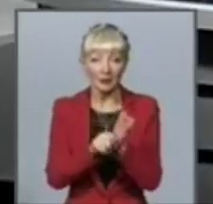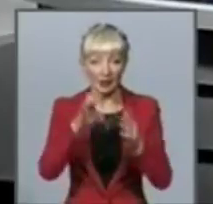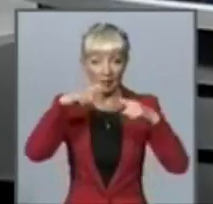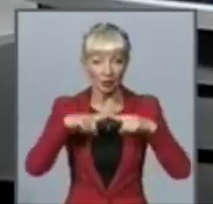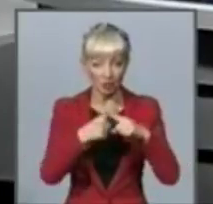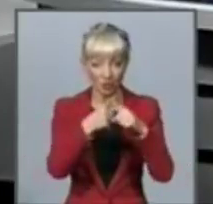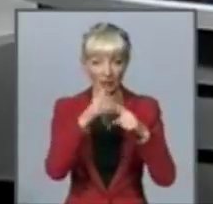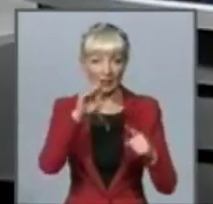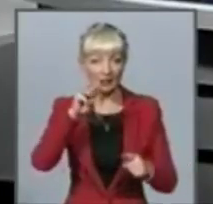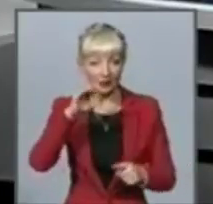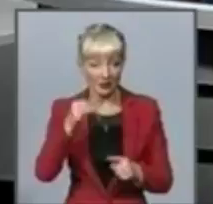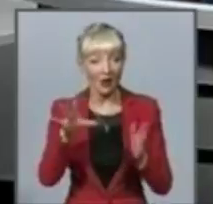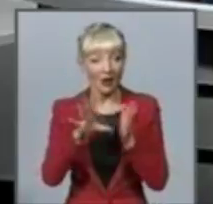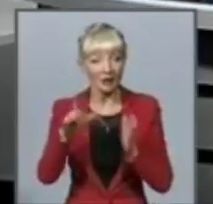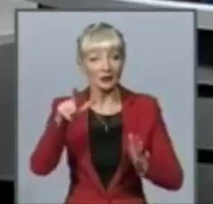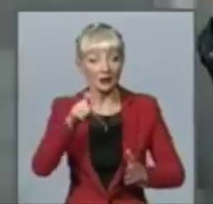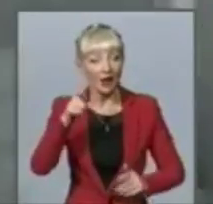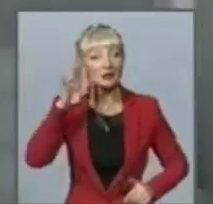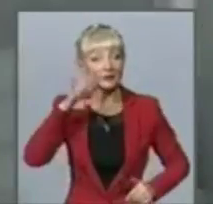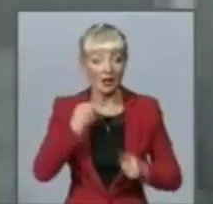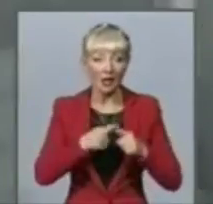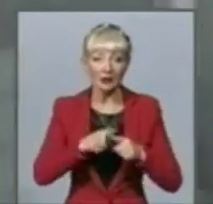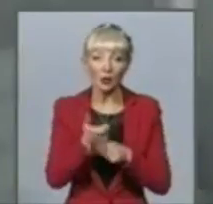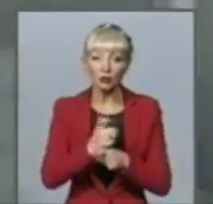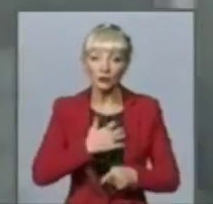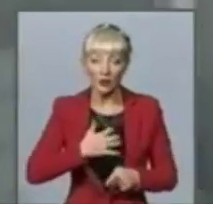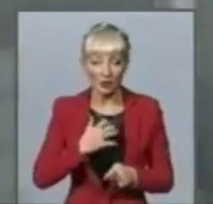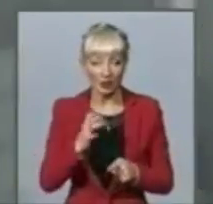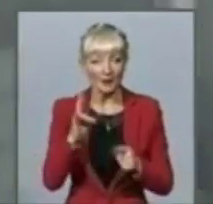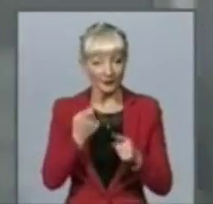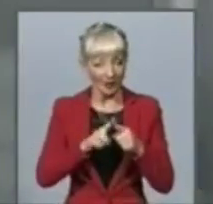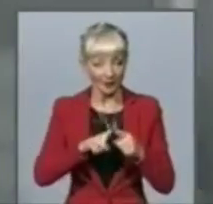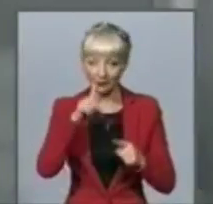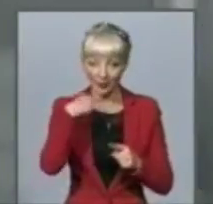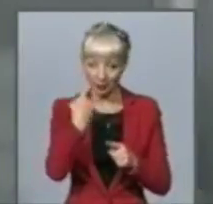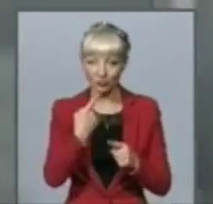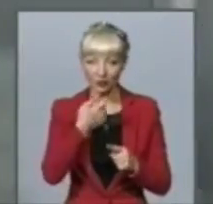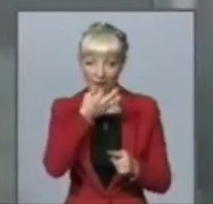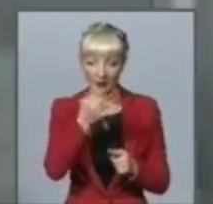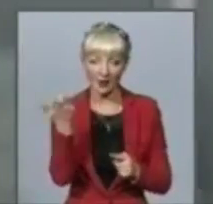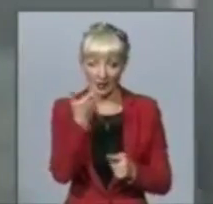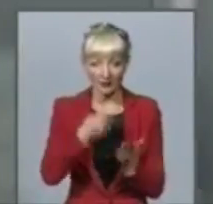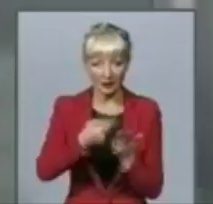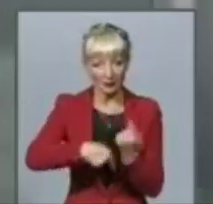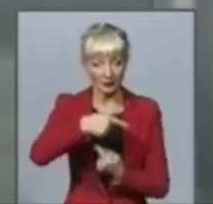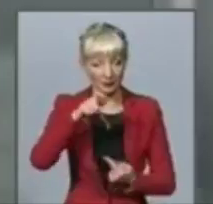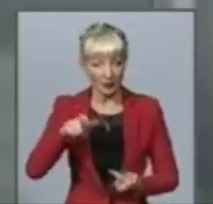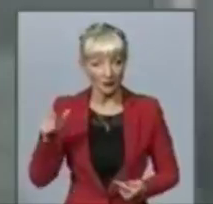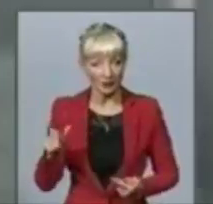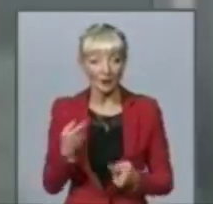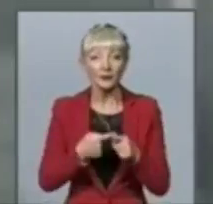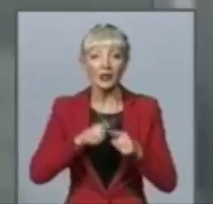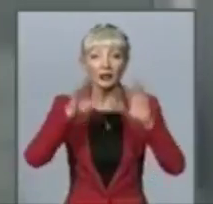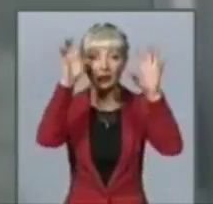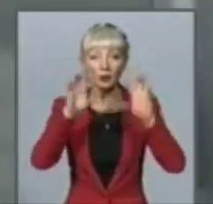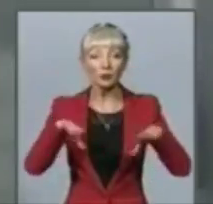інженерних мереж, до електрики, газу, води. Це дуже важливо сьогодні, на цьому особливо наголошували харківські підприємці. Це